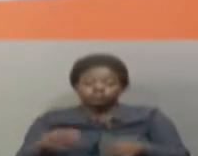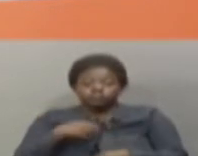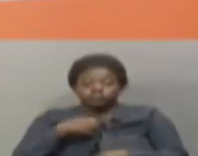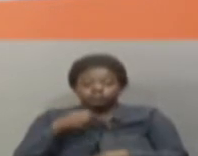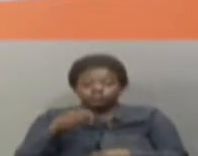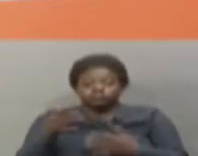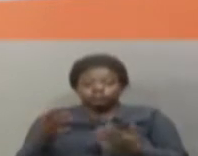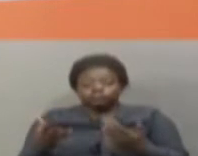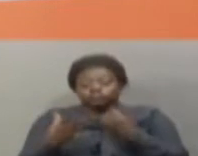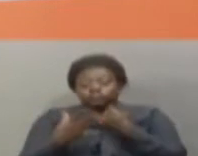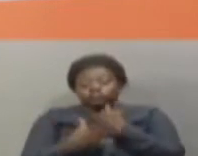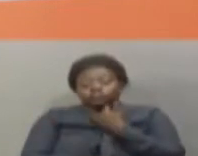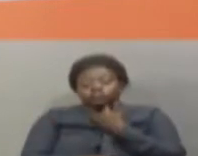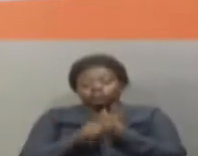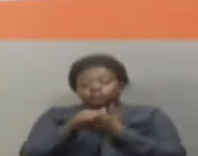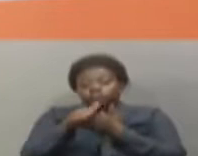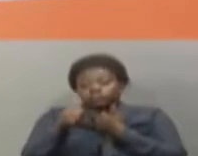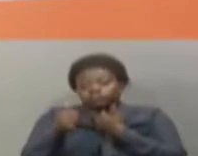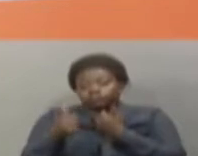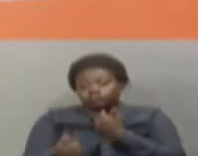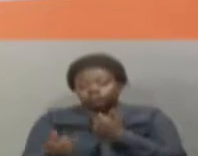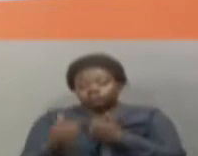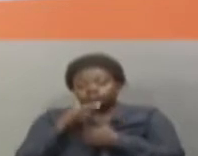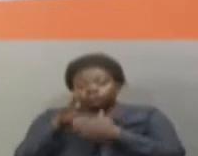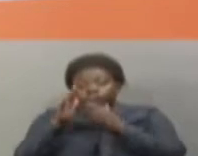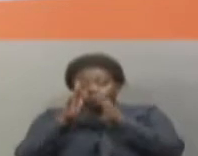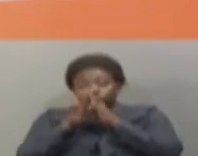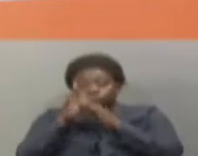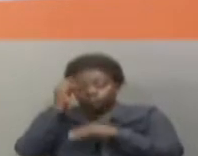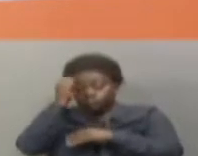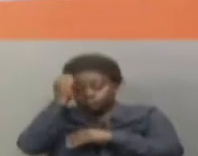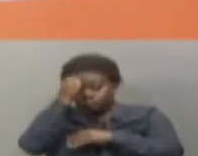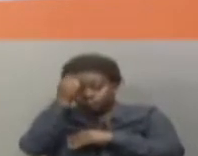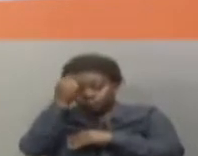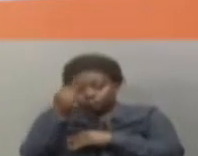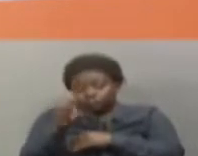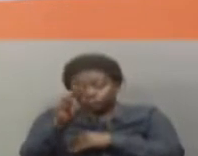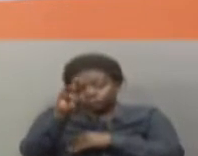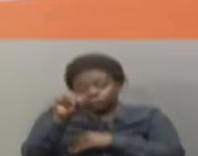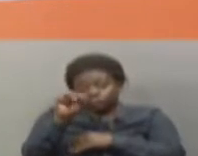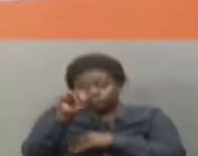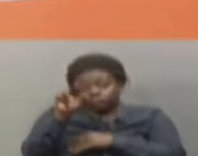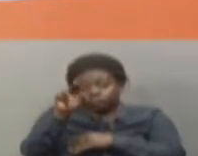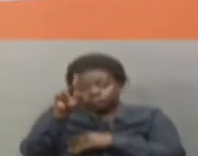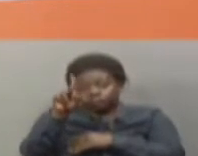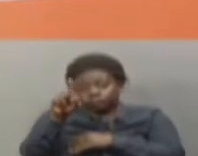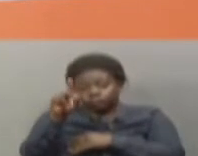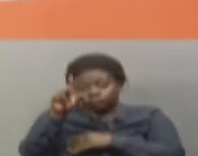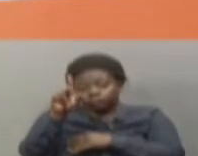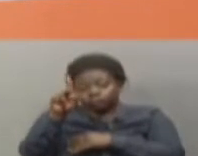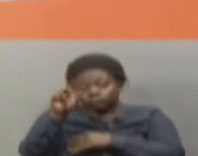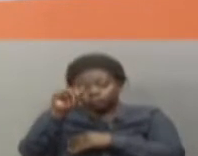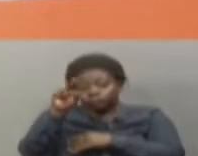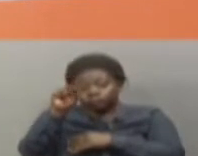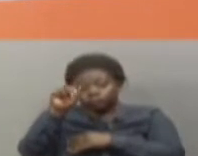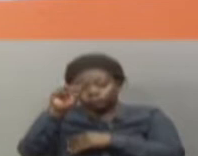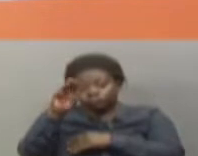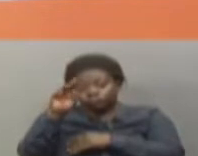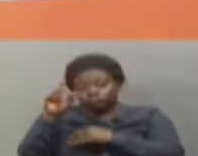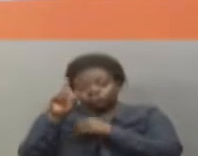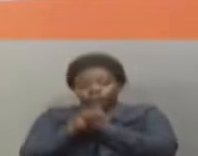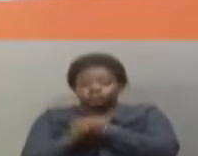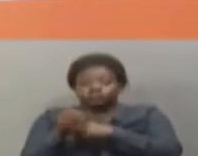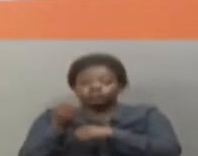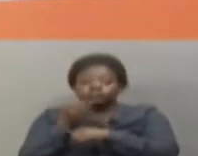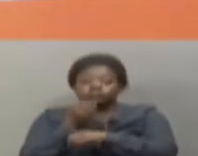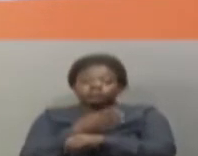ate bwe baavuwaza abalala. Bino abyogeredde ku ssomero lya gavumenti lya St Matthias Kalemba Nazigo mu disitulikiti ey'e